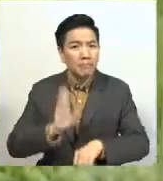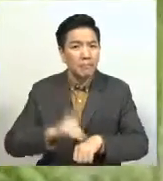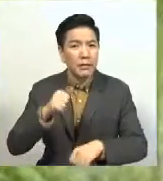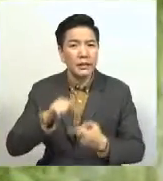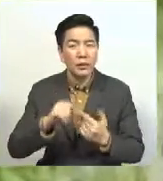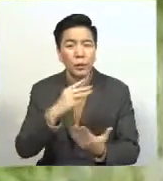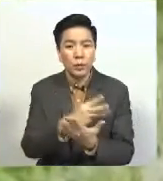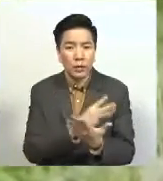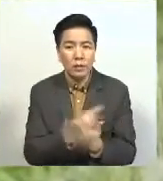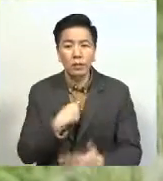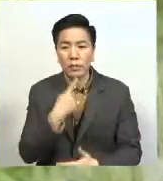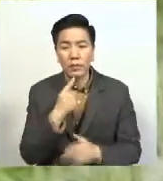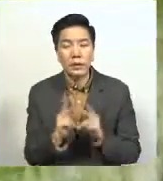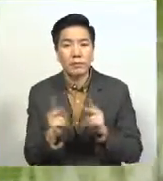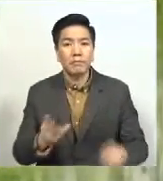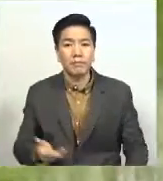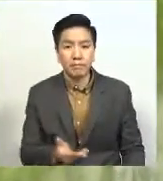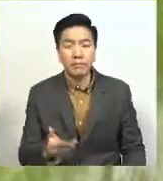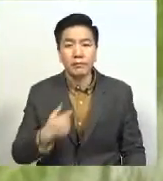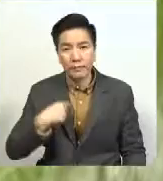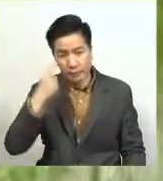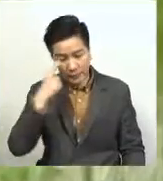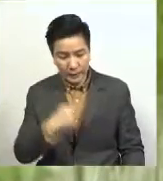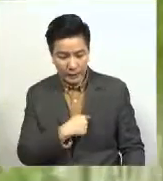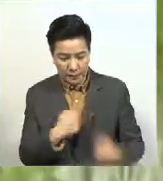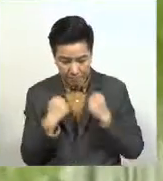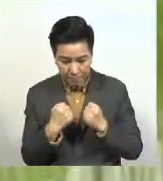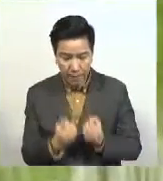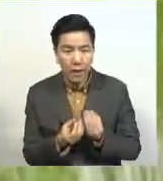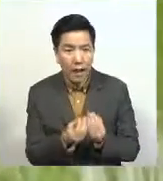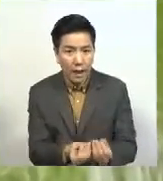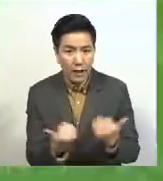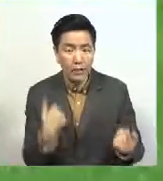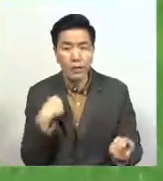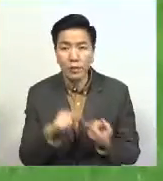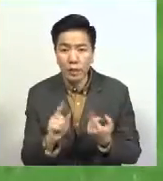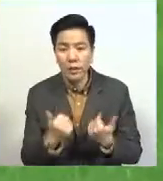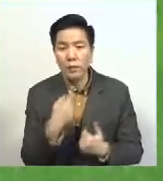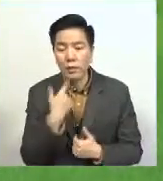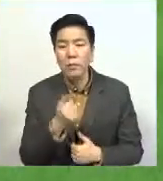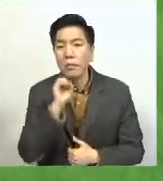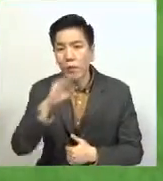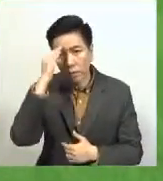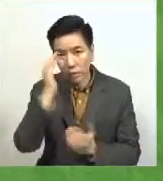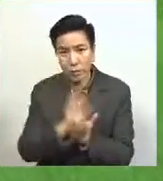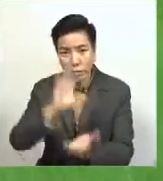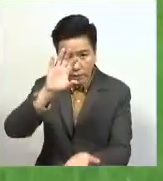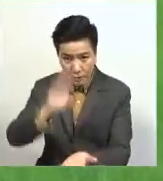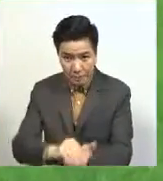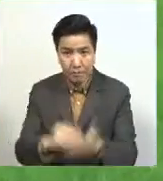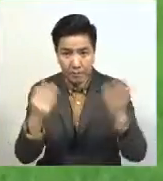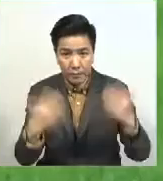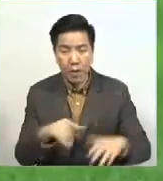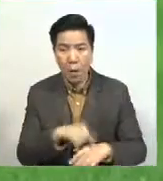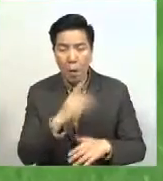ชาการซึ่งทางกรรมาธิการเนี่ยก็มีการให้กำลังใจนะแล้วก็ตอนนี้เขาบอกว่าไปแจ้งความเอาไว้เป็นหลักฐานแล้